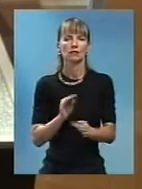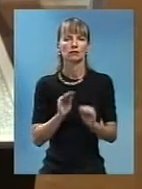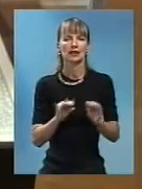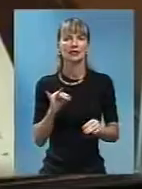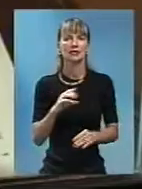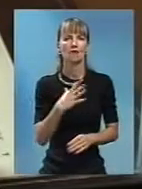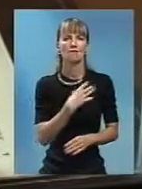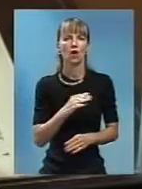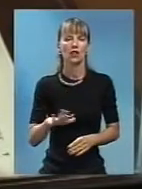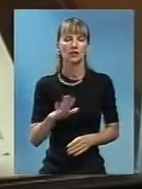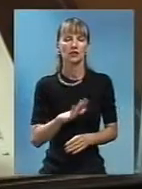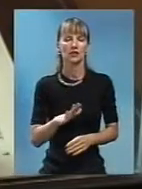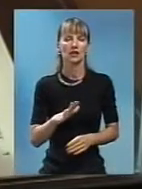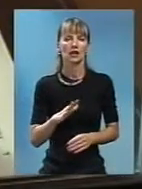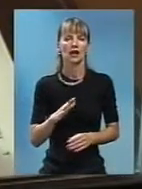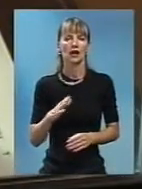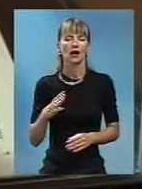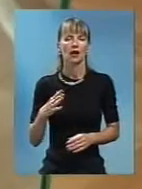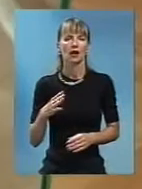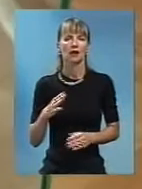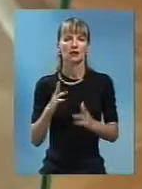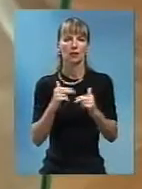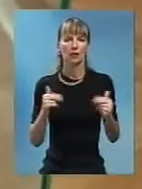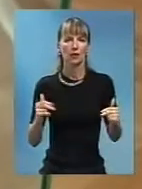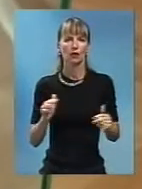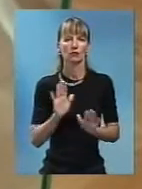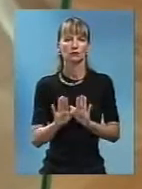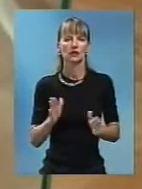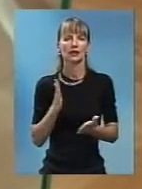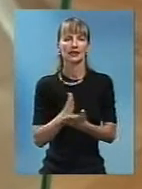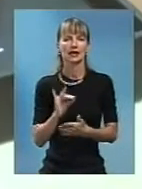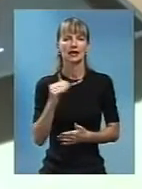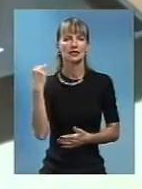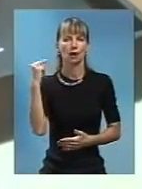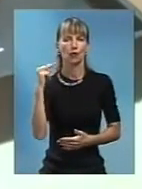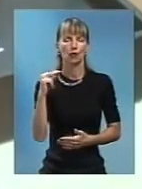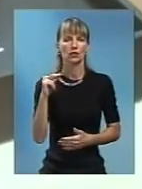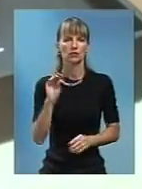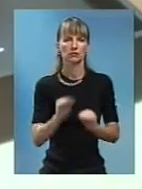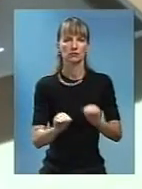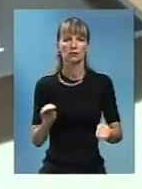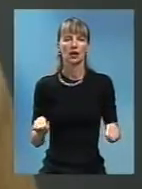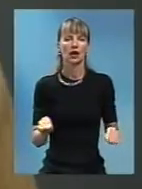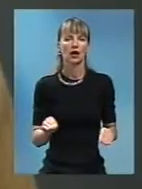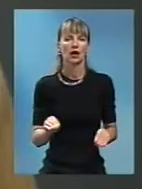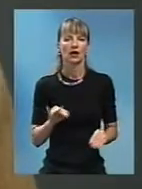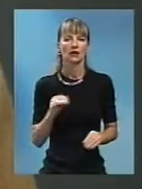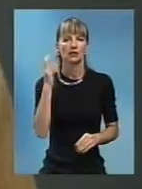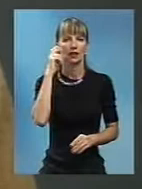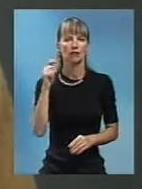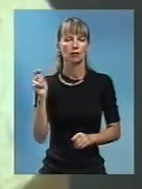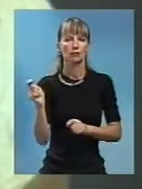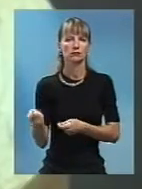експонати з Київщини, є з Дніпропетровщини експонати. Ясна річ, що є і запорізькі експонати. З Києва до нас приїхали